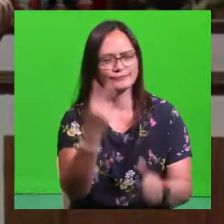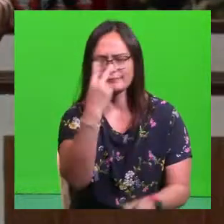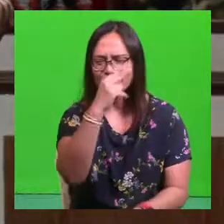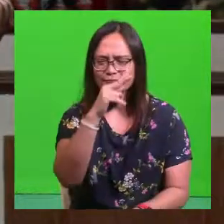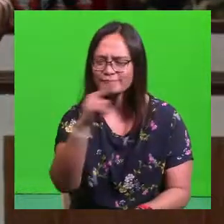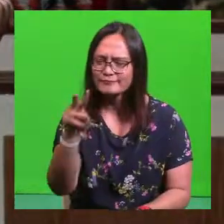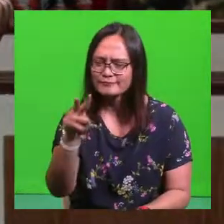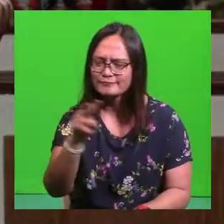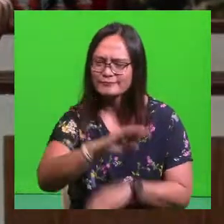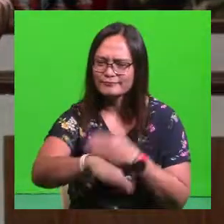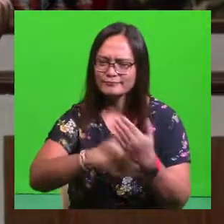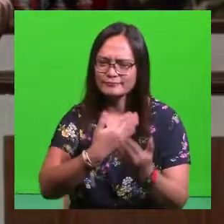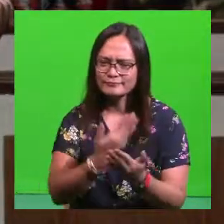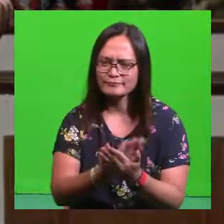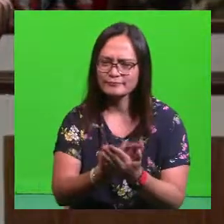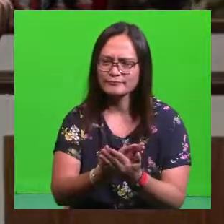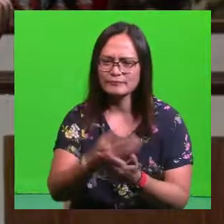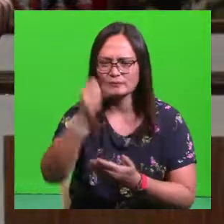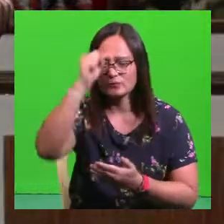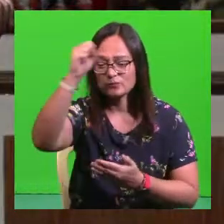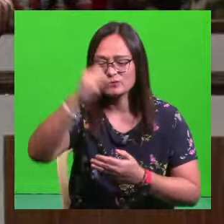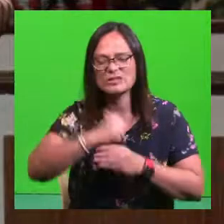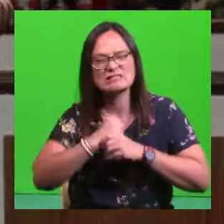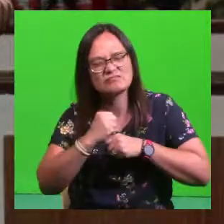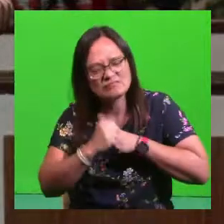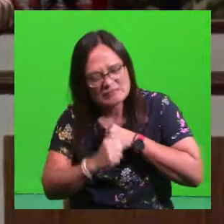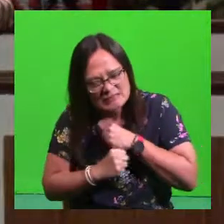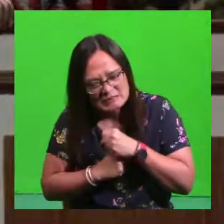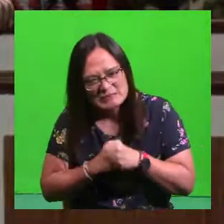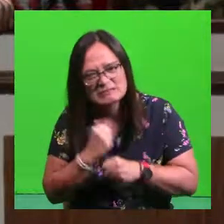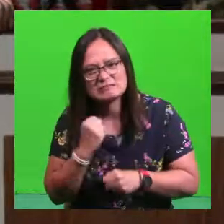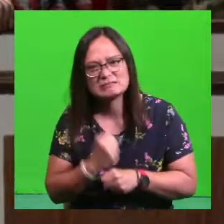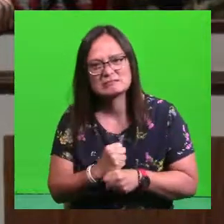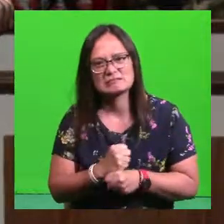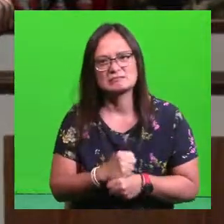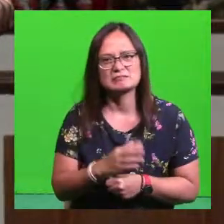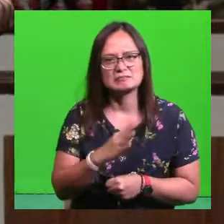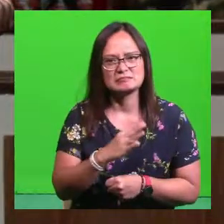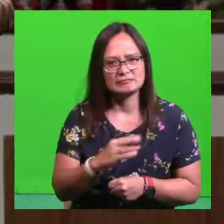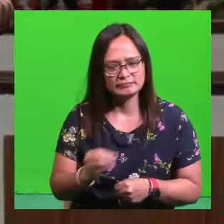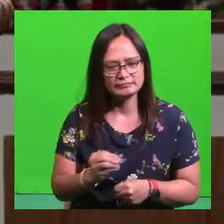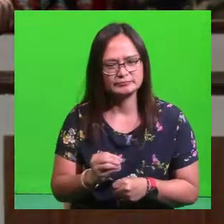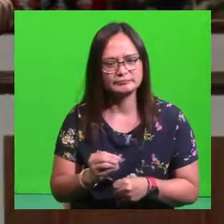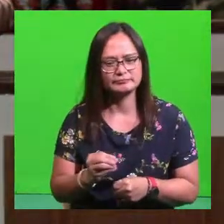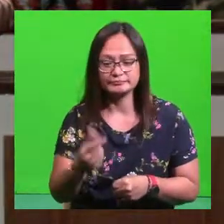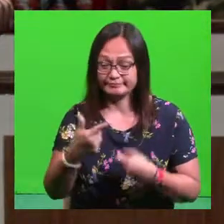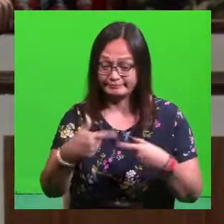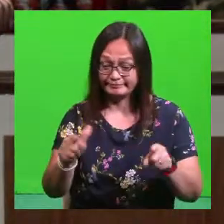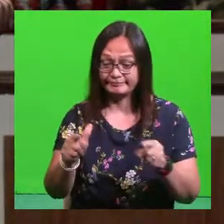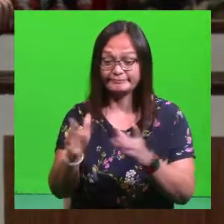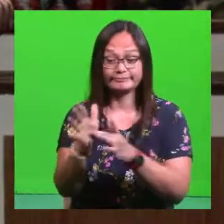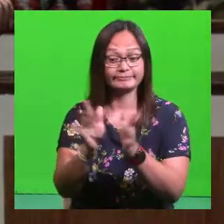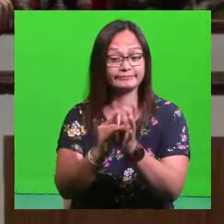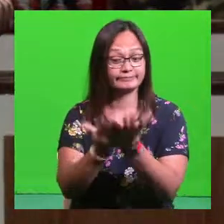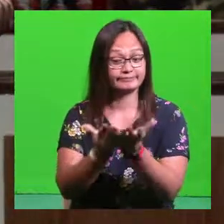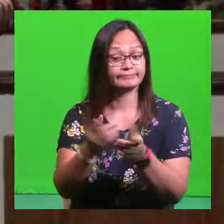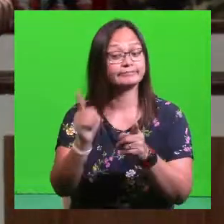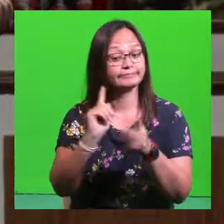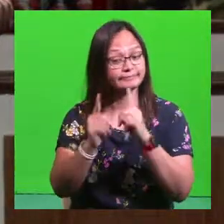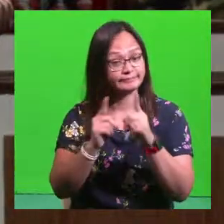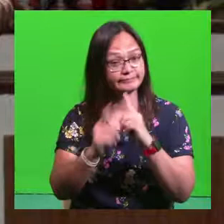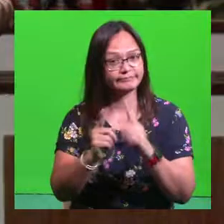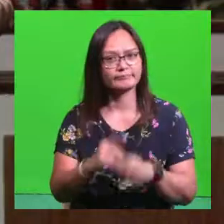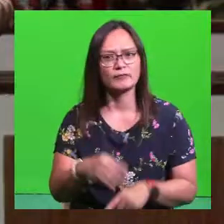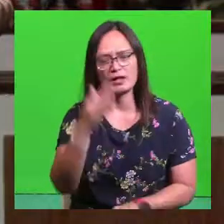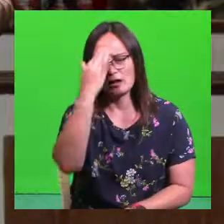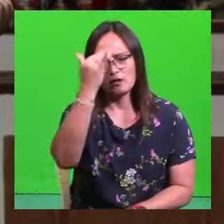pasakit. Okay? At hayaan nyo na ang banal na kasulatan ang tumugon. Why did he have to suffer?